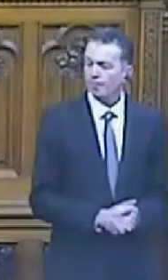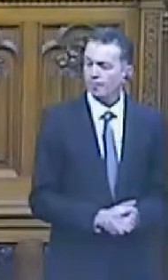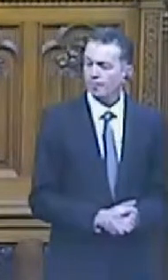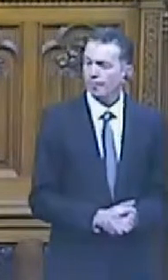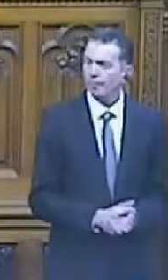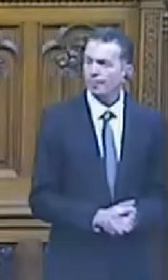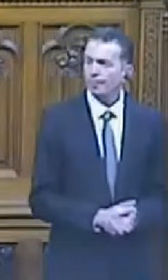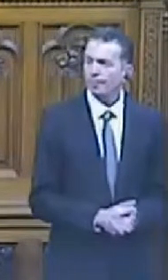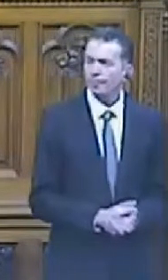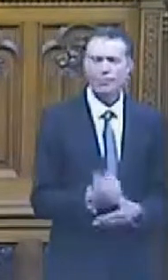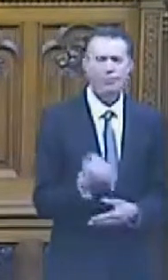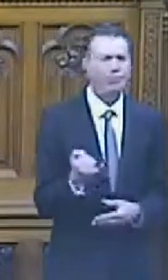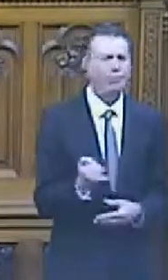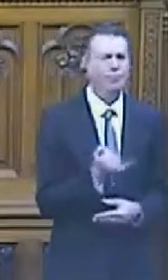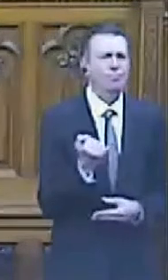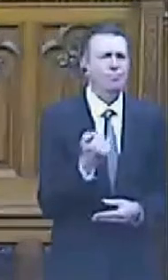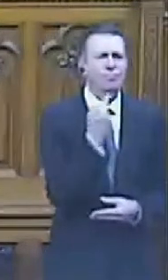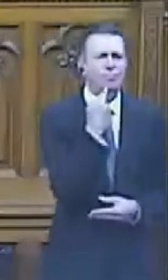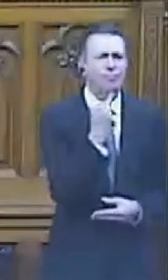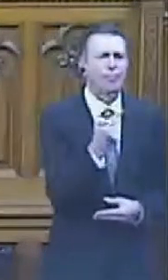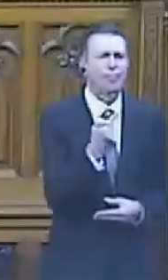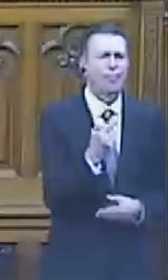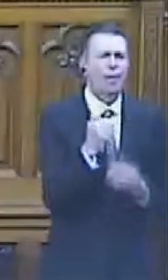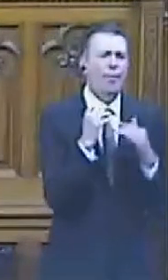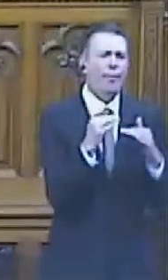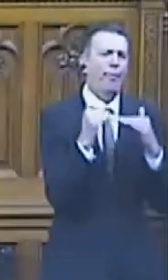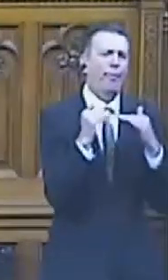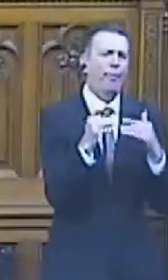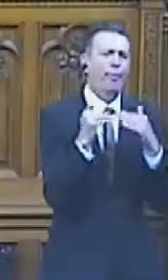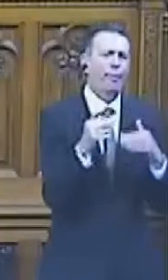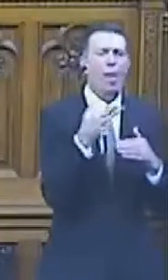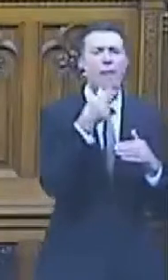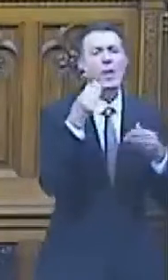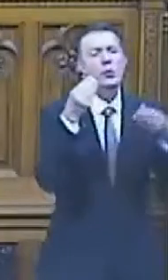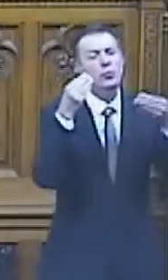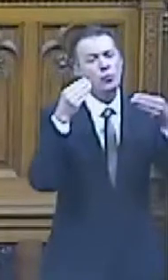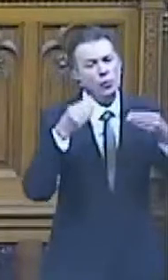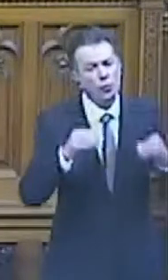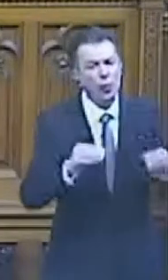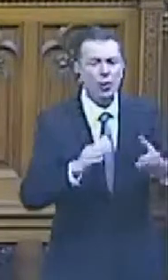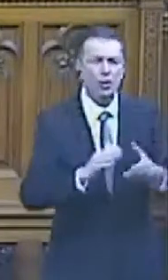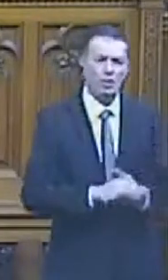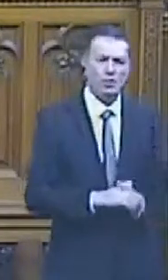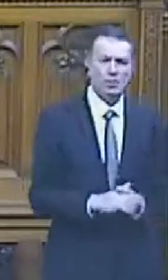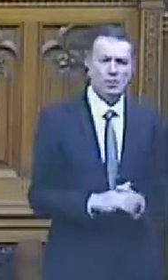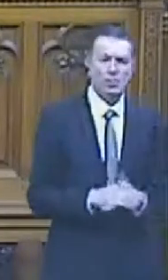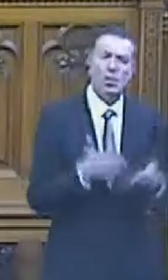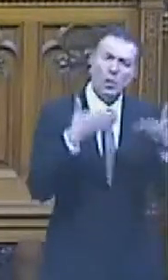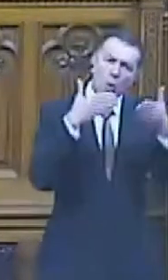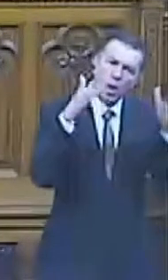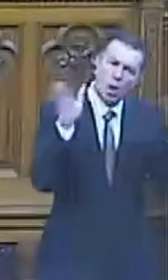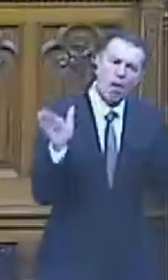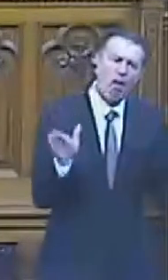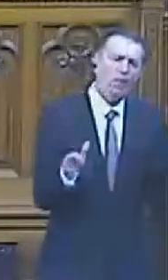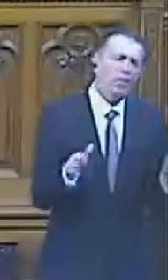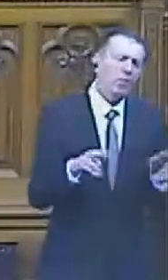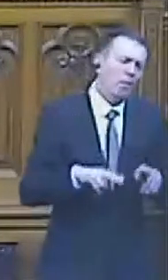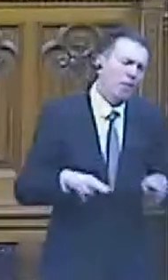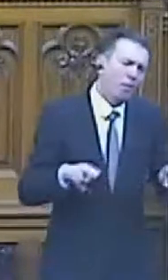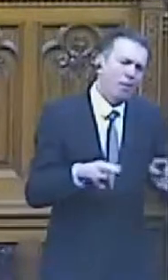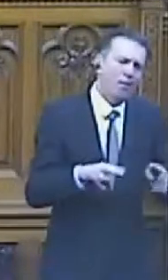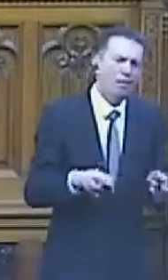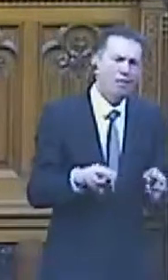Und dann reden Sie dauernd mit so Floskeln wie menschenwürdig und Toleranz und dergleichen. Ist